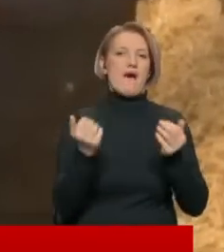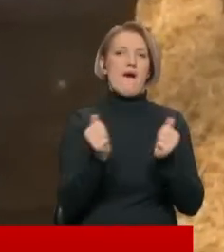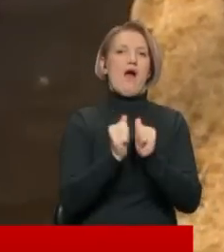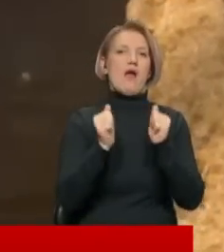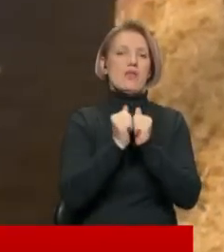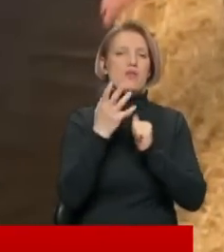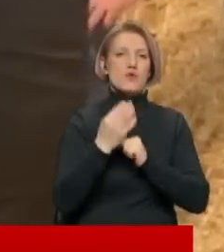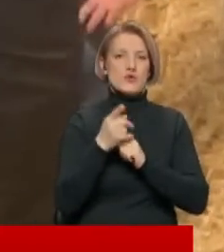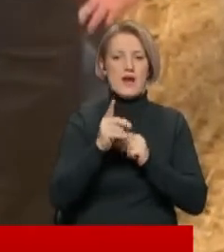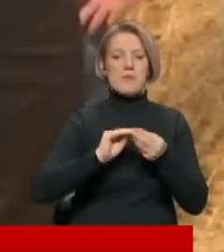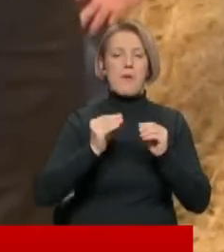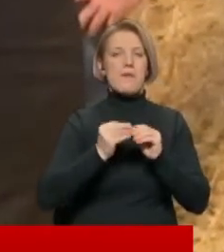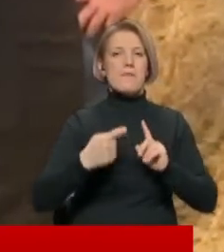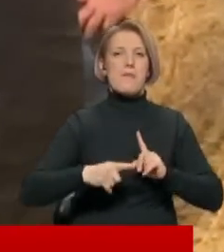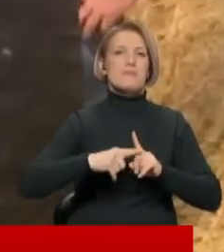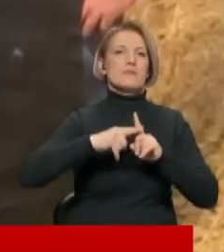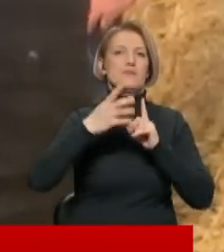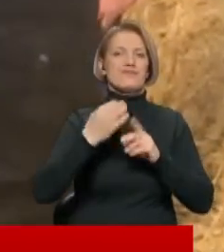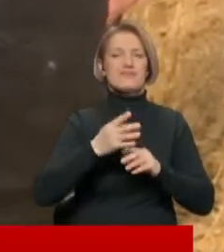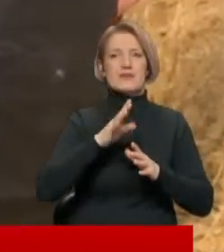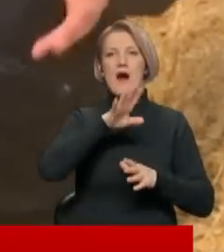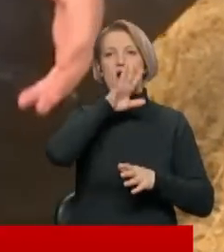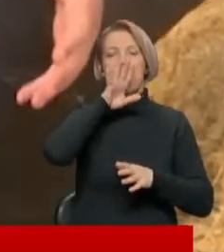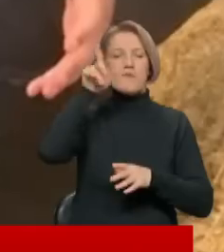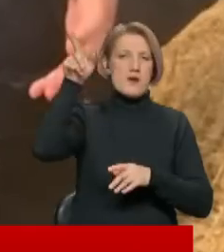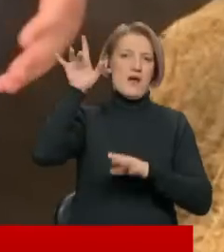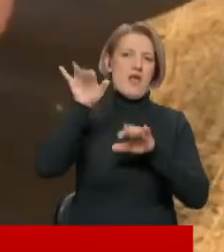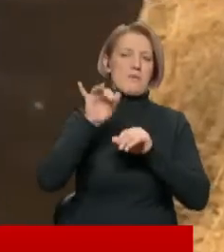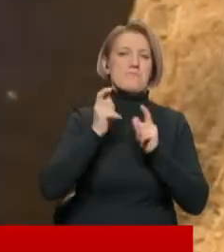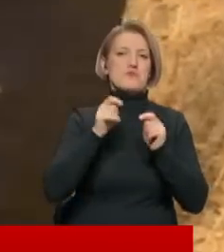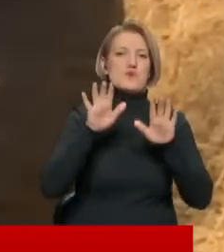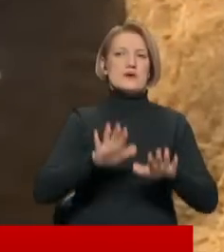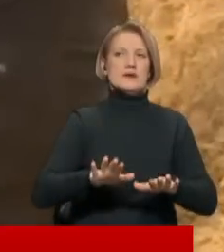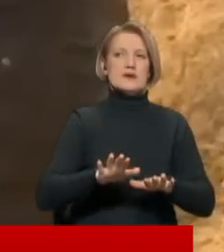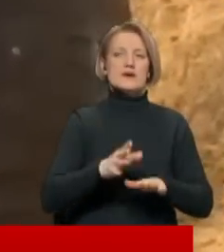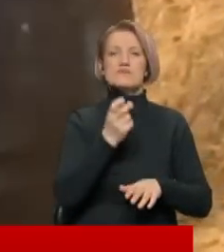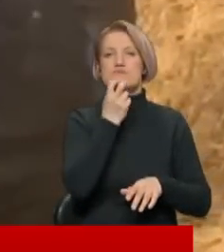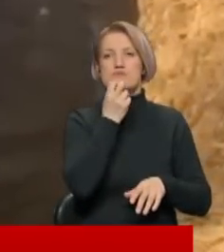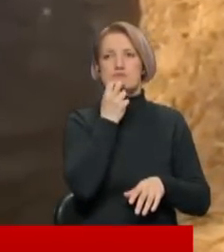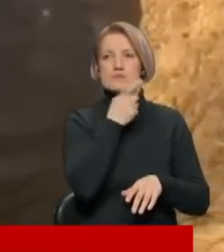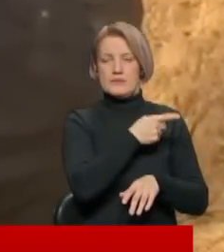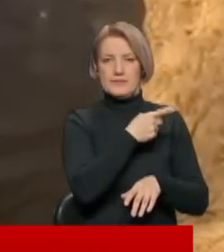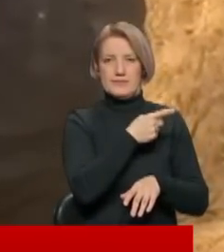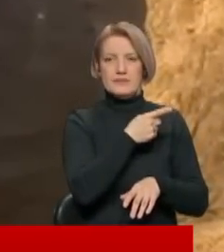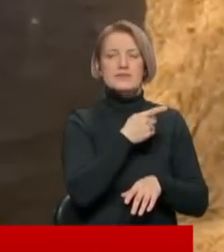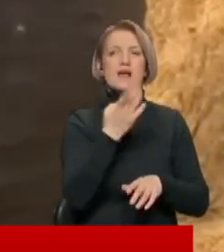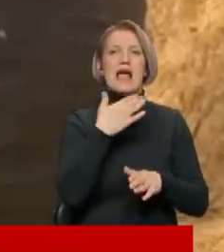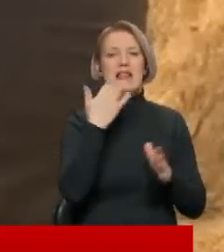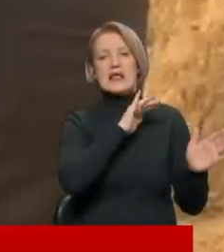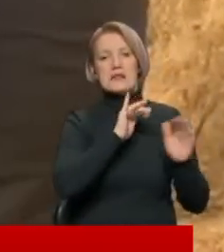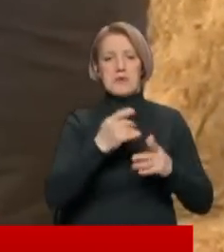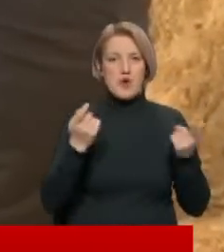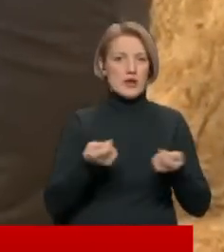patlatacak sorunları artıracak İtalya'ya yönelmek zorunda kalacağız Dostlar götürmeye kalktılar